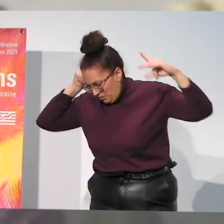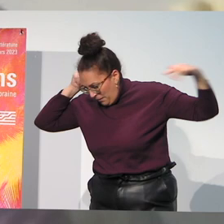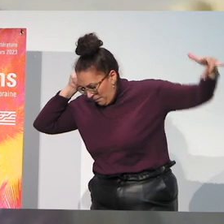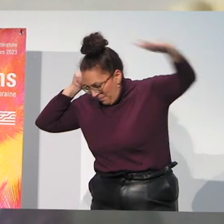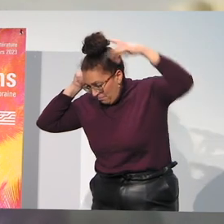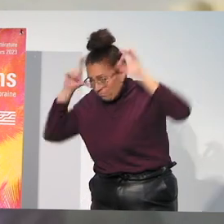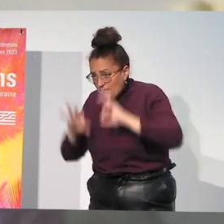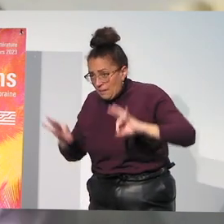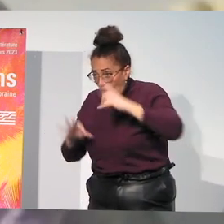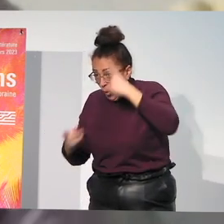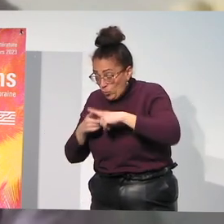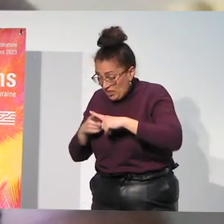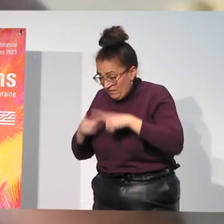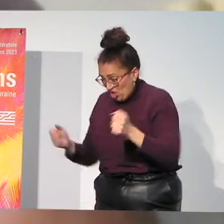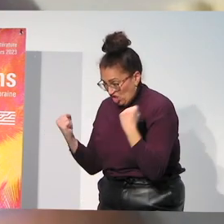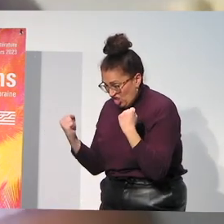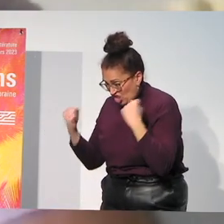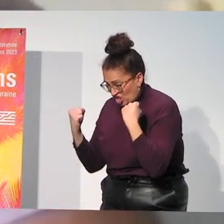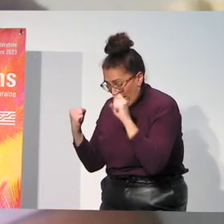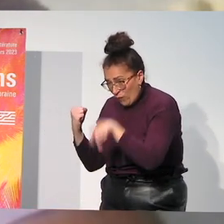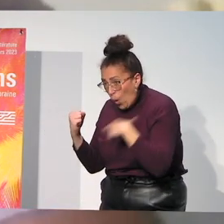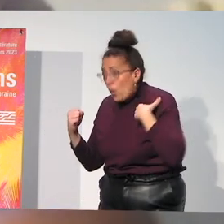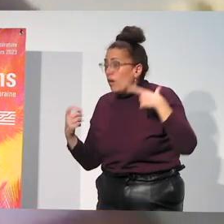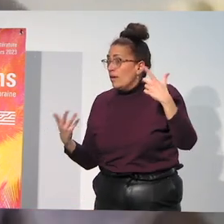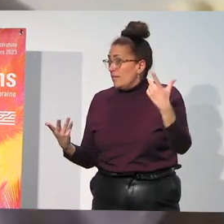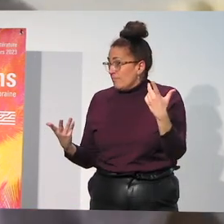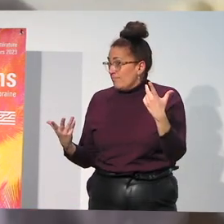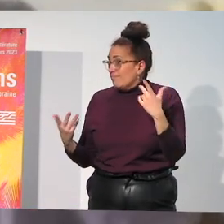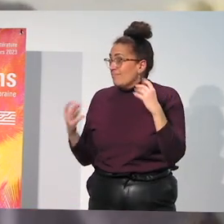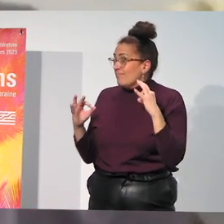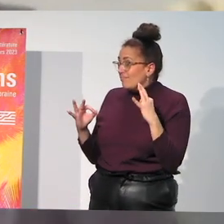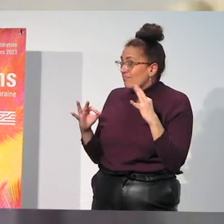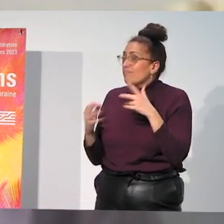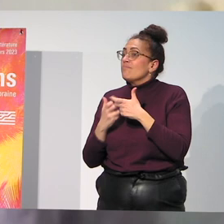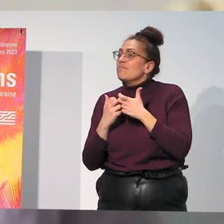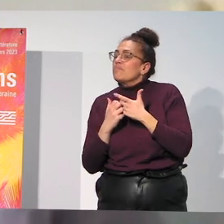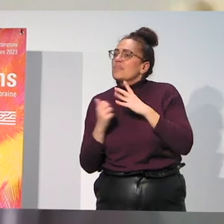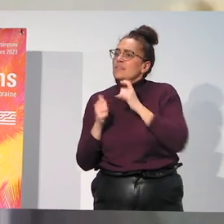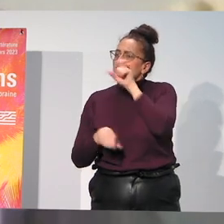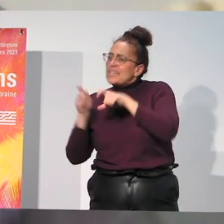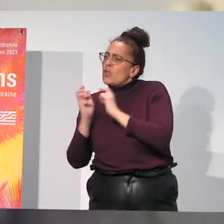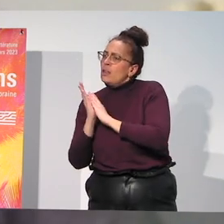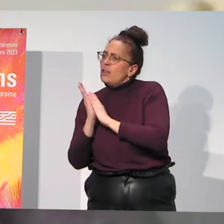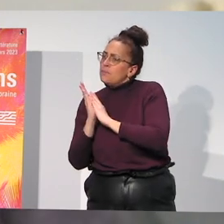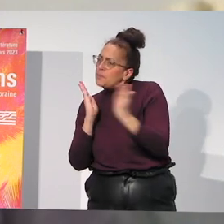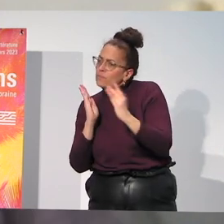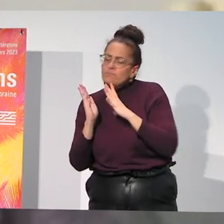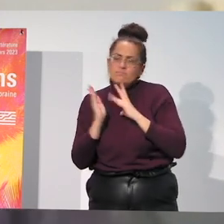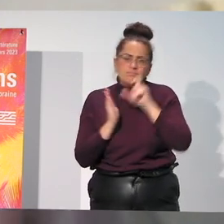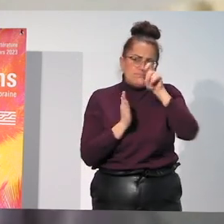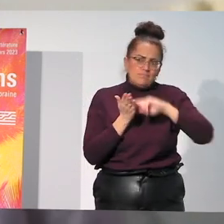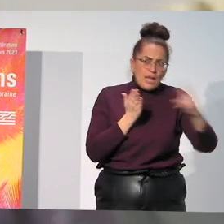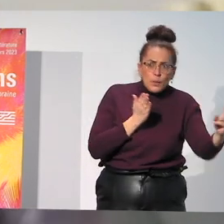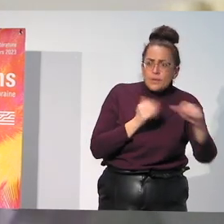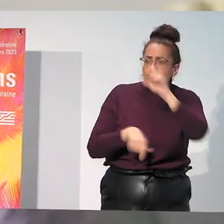ne se casse pas la gueule. Et je trouve très beau, en effet, de parler tantôt avec des lecteurs et des bibliothécaires, avec des traducteurs, avec, bien entendu, les